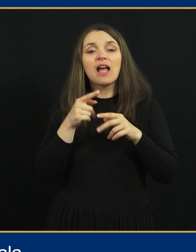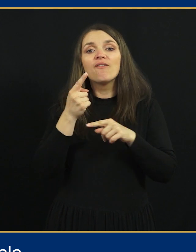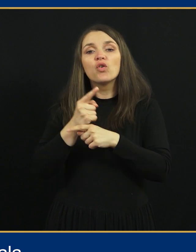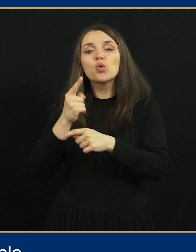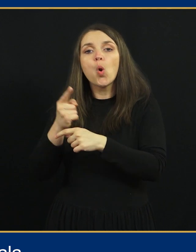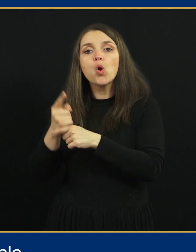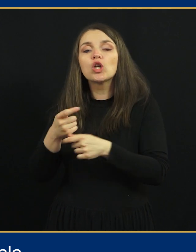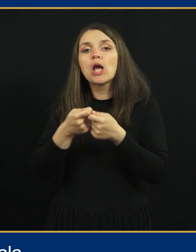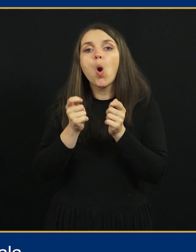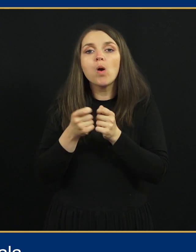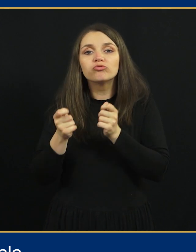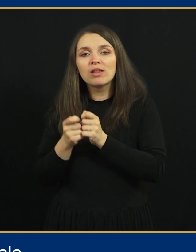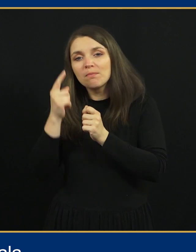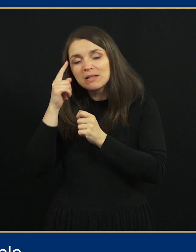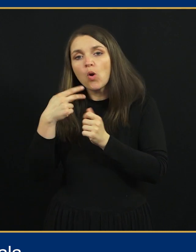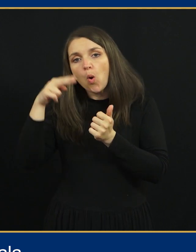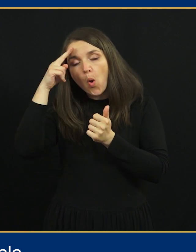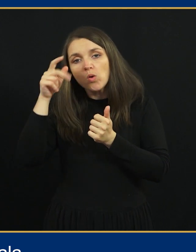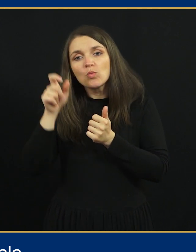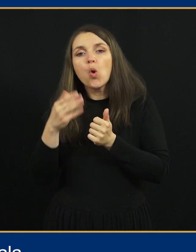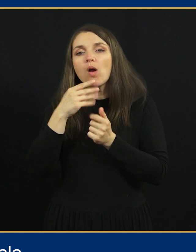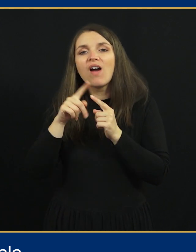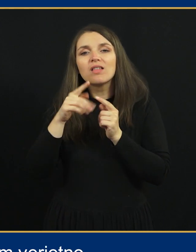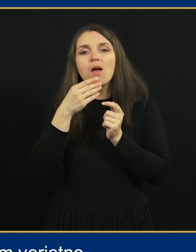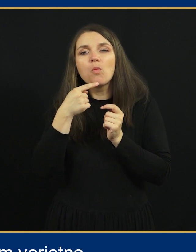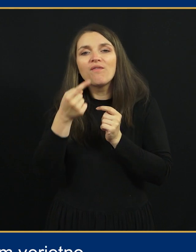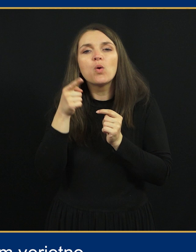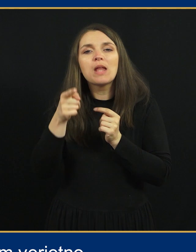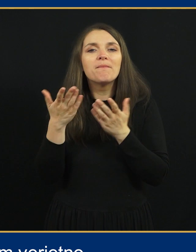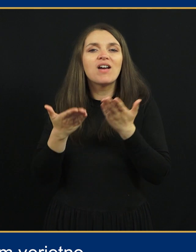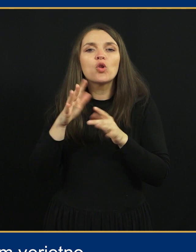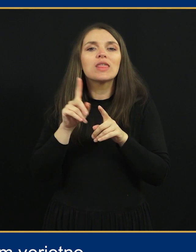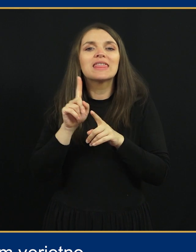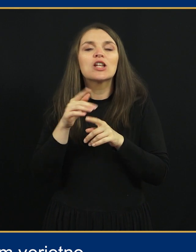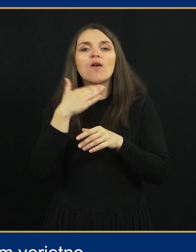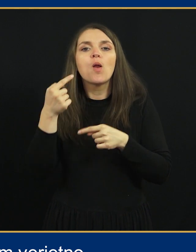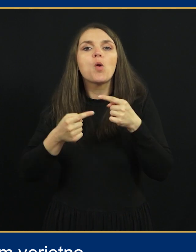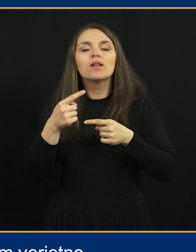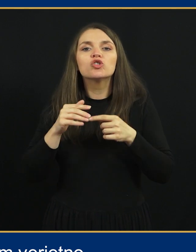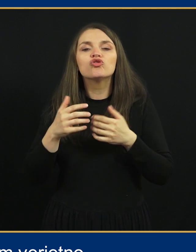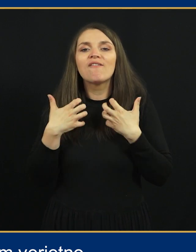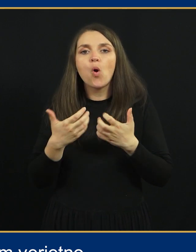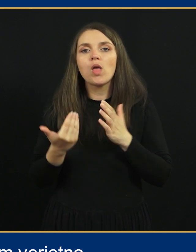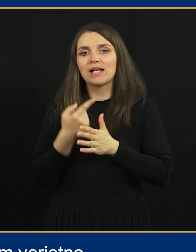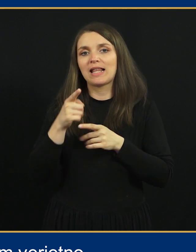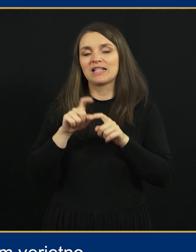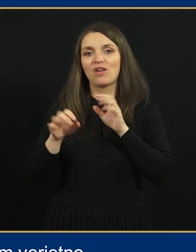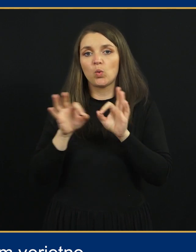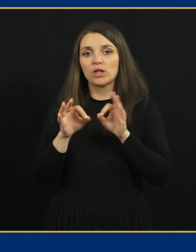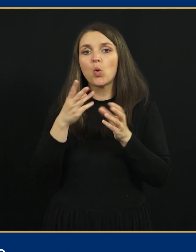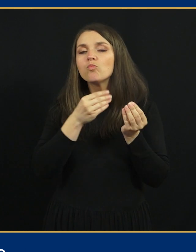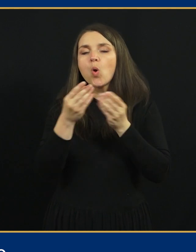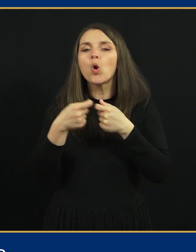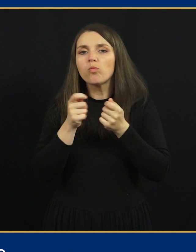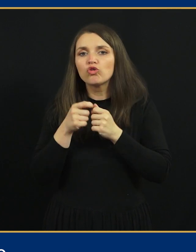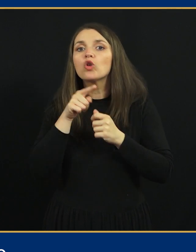v določenih občinah. Mislim, da je gospod Horvat lepo povedal, da tam verjetno ni dovolj politične volje za te stvari urediti. V